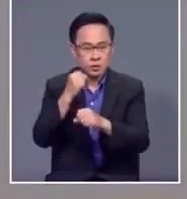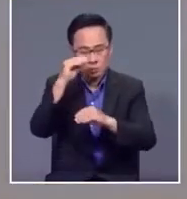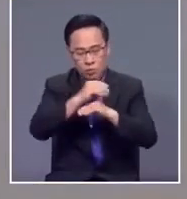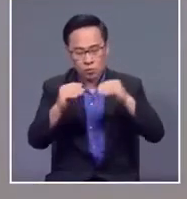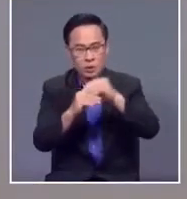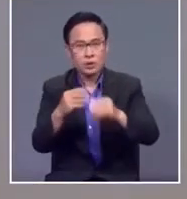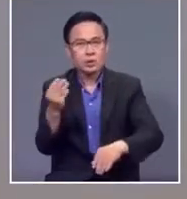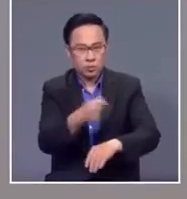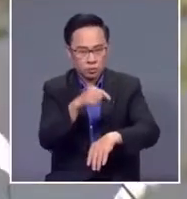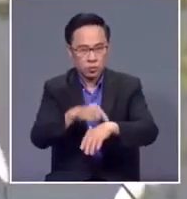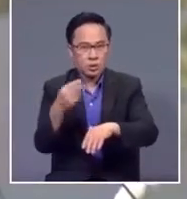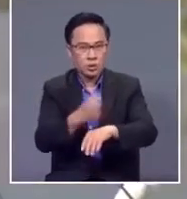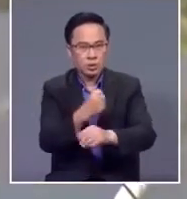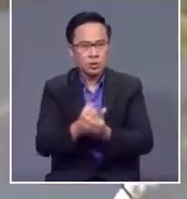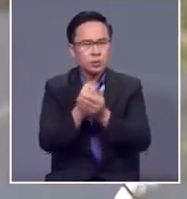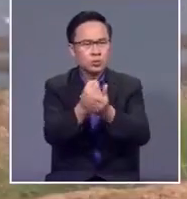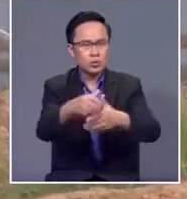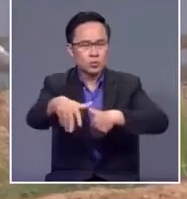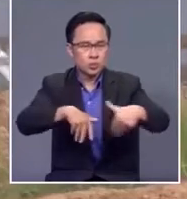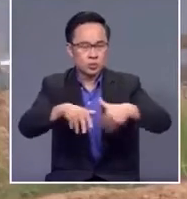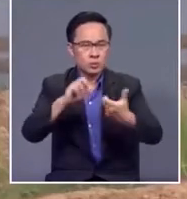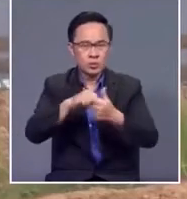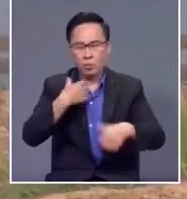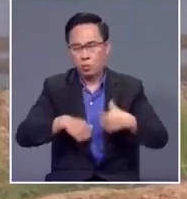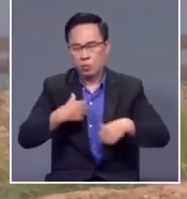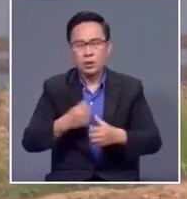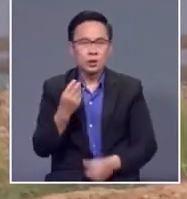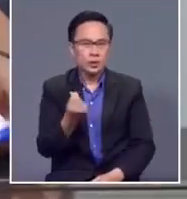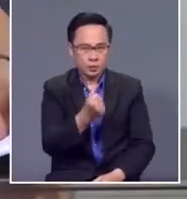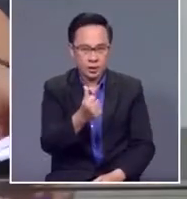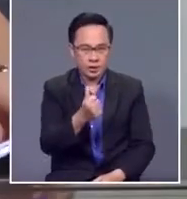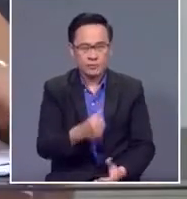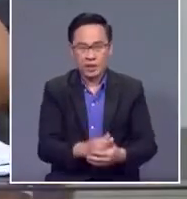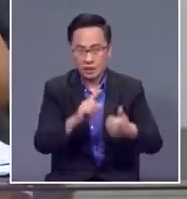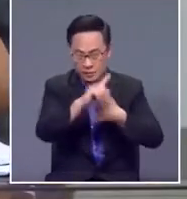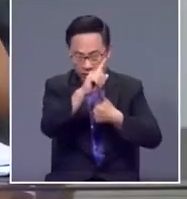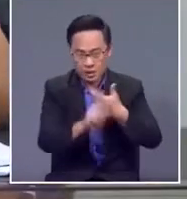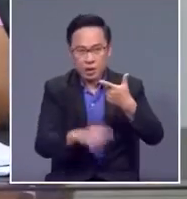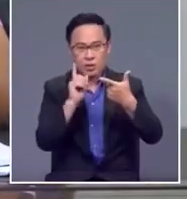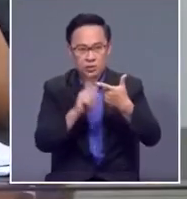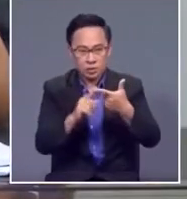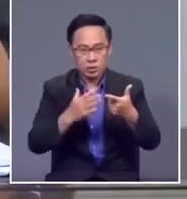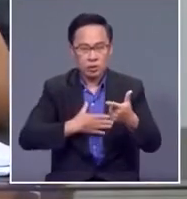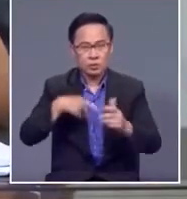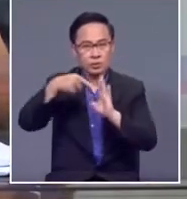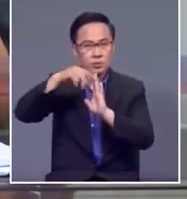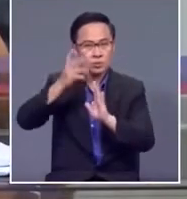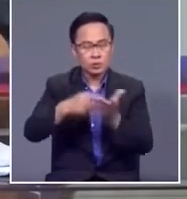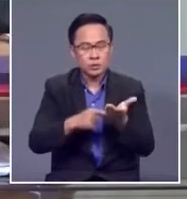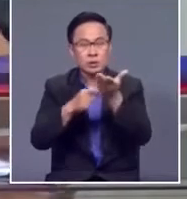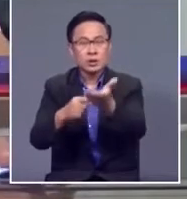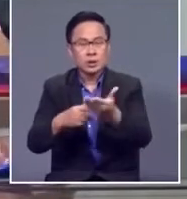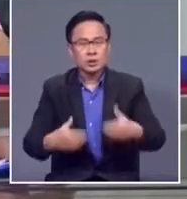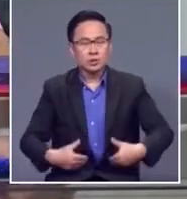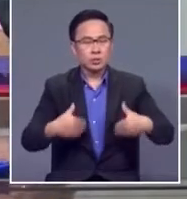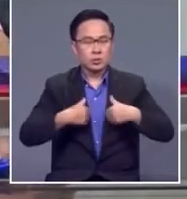นะครับก็จะเป็นการช่วยเหลือพี่น้องประชาชนครับเรื่องนึงที่ทางจังหวัดเนี่ยที่จะนำเสนอนะครับก็คือเป็นวิถีชีวิตของค